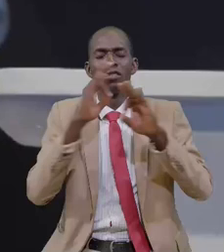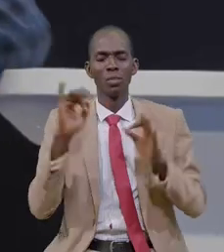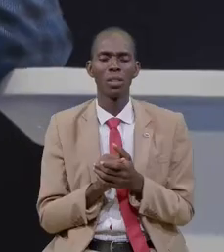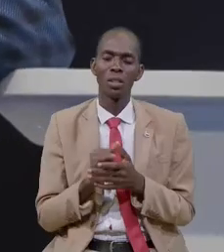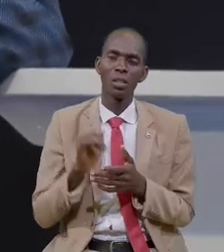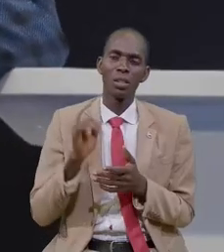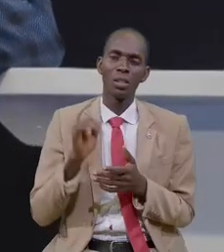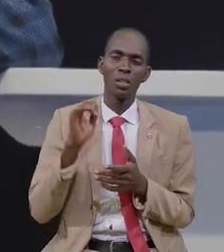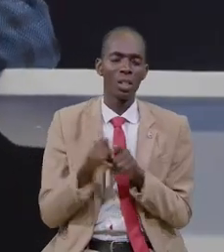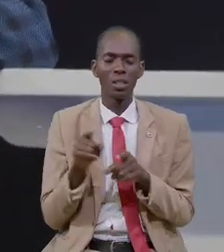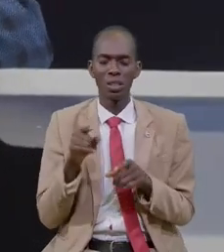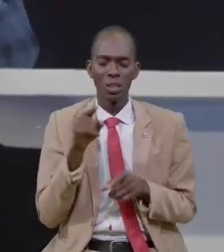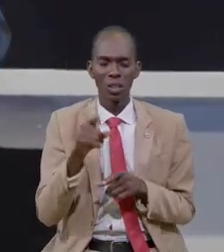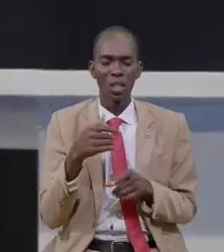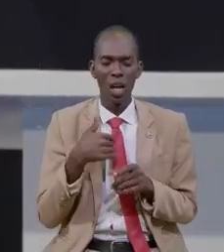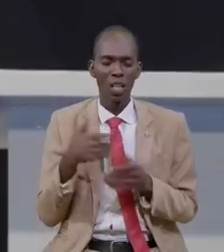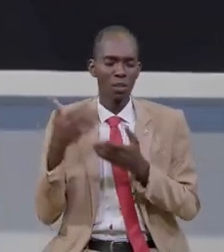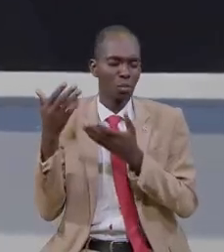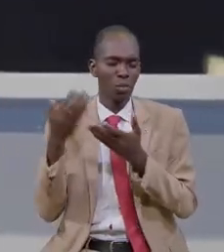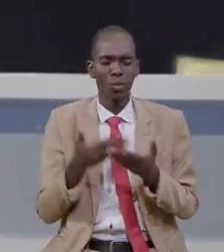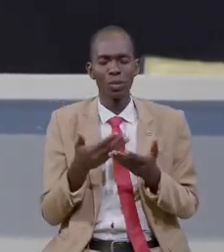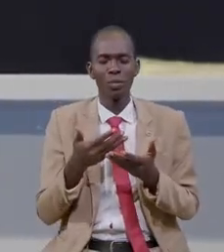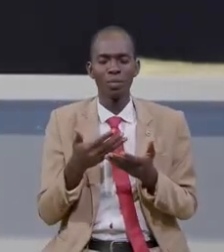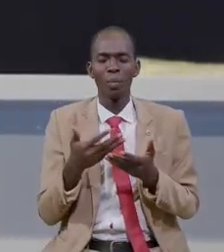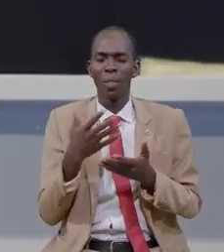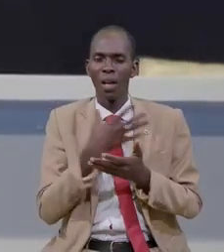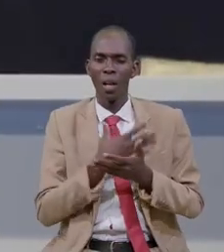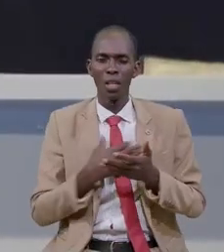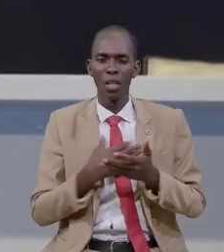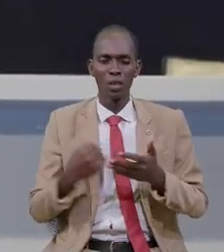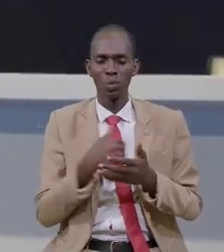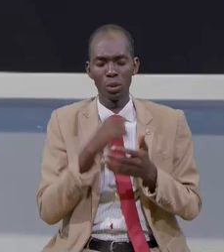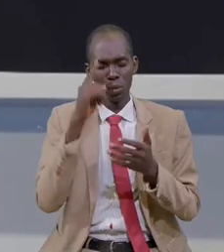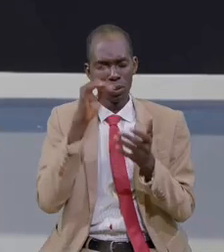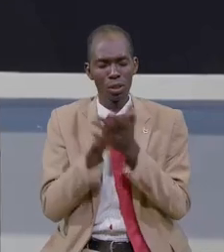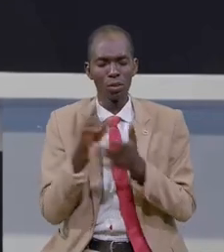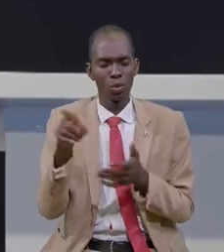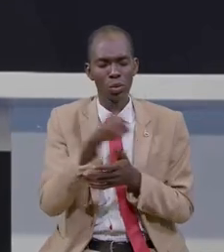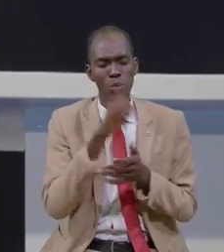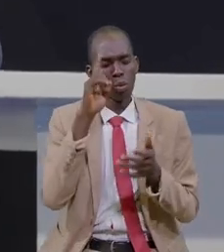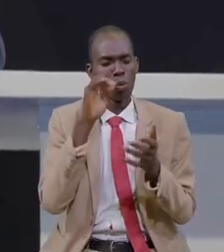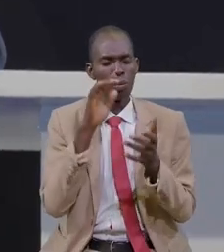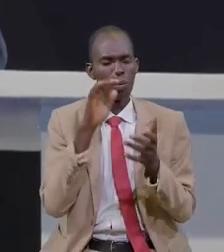apporté. Si tu crois, ils avaient cru. Et